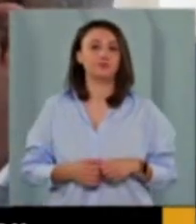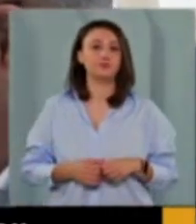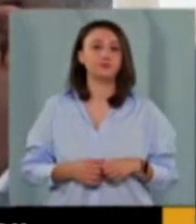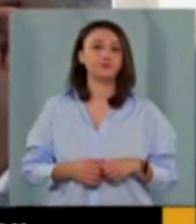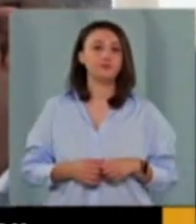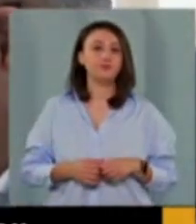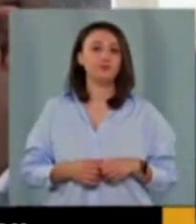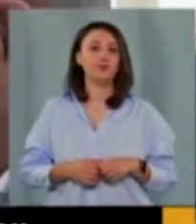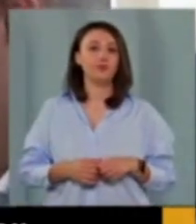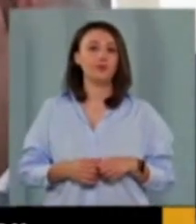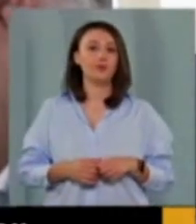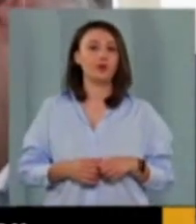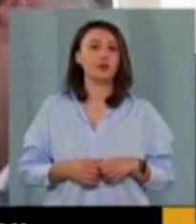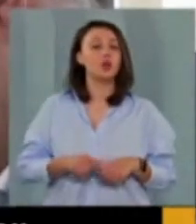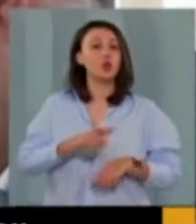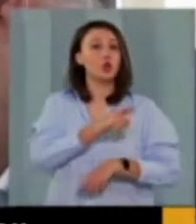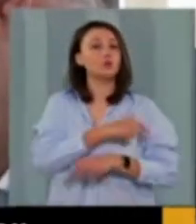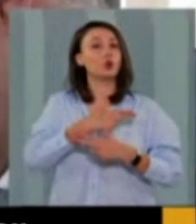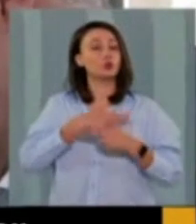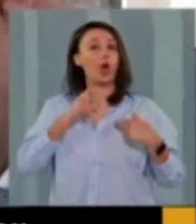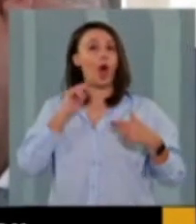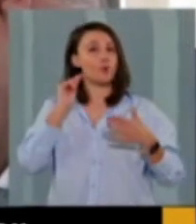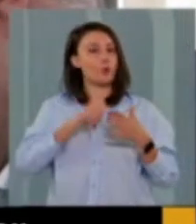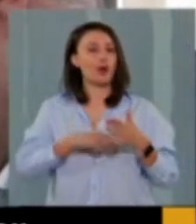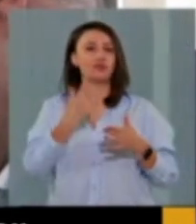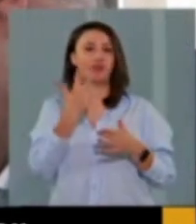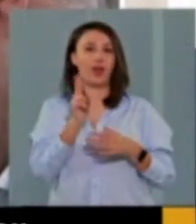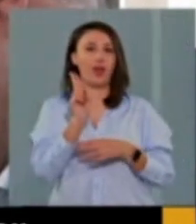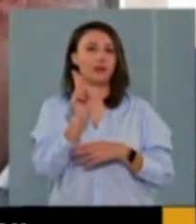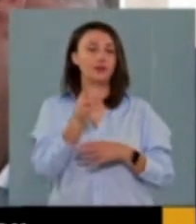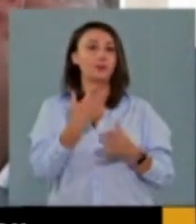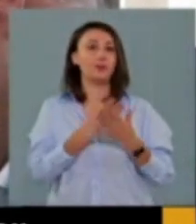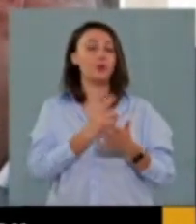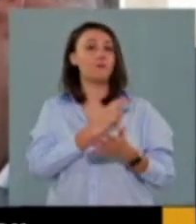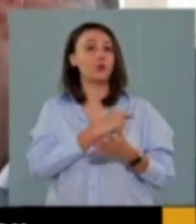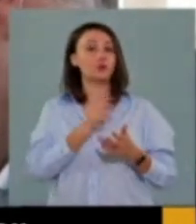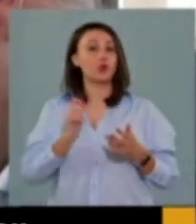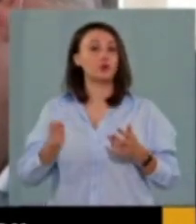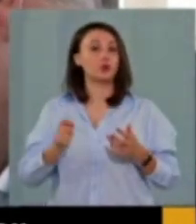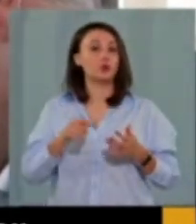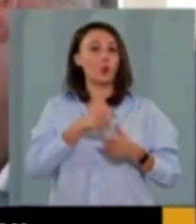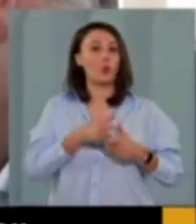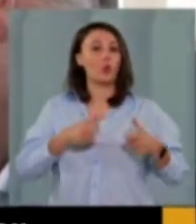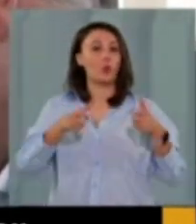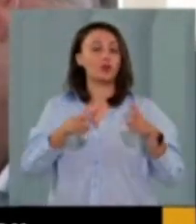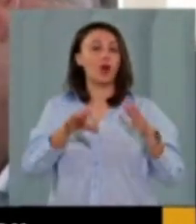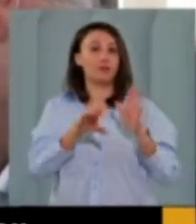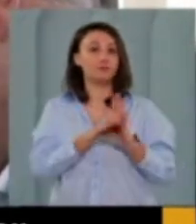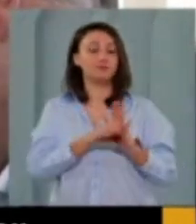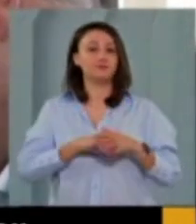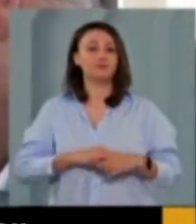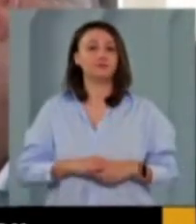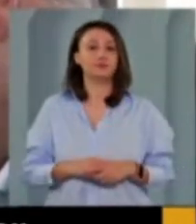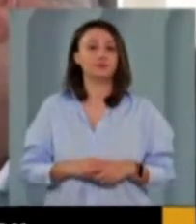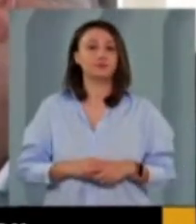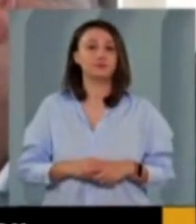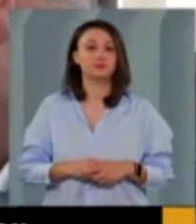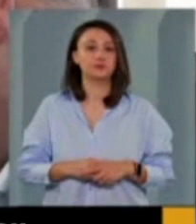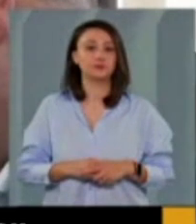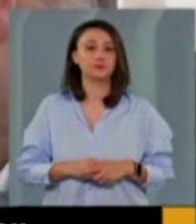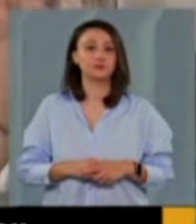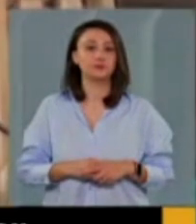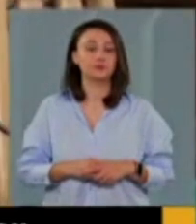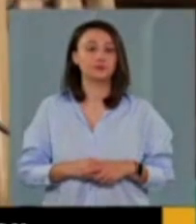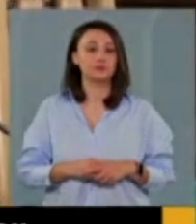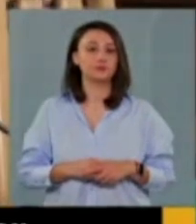Comisia juridică a Senatului a aprobat toate cele trei candidaturi pentru funcția de judecător al curții constituționale Iulia scântei petrec